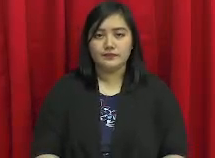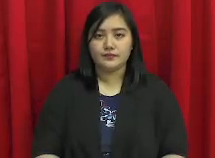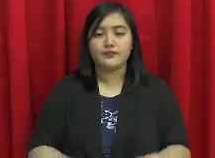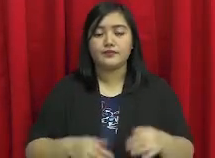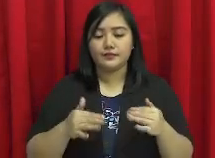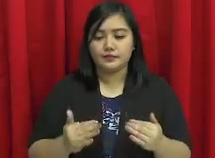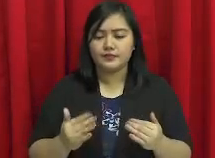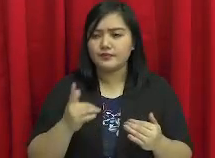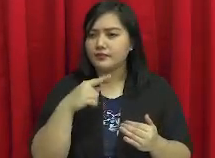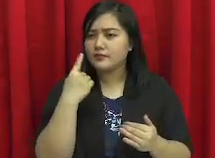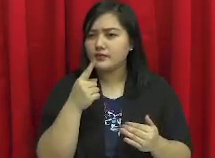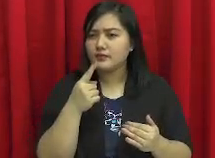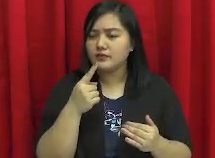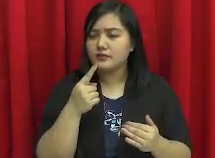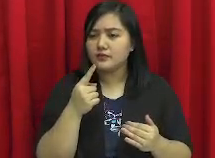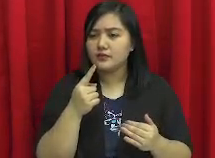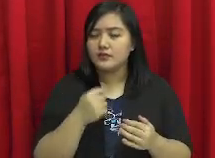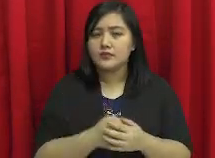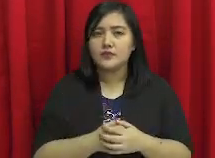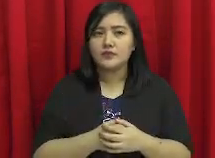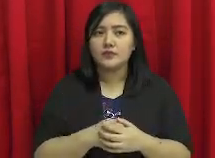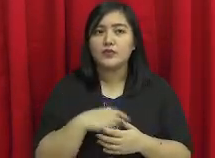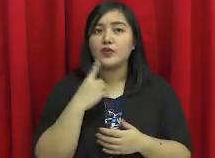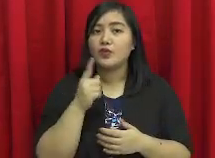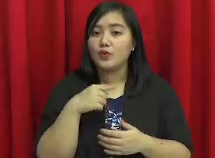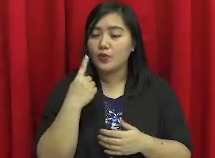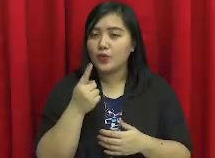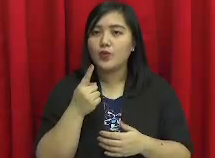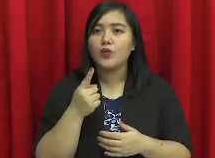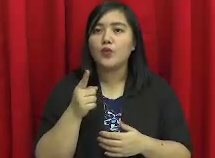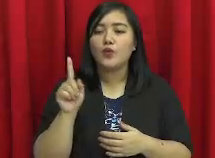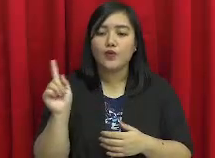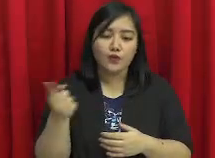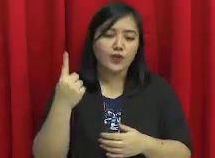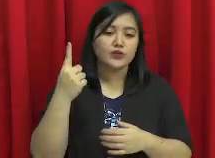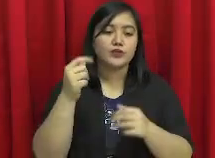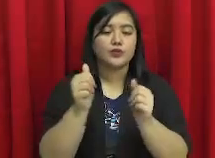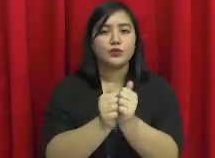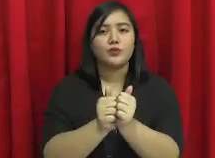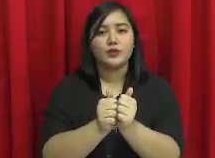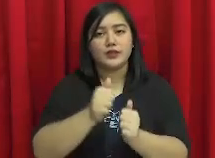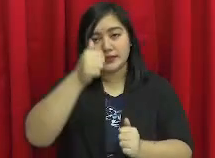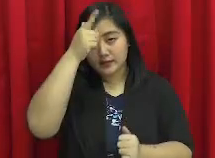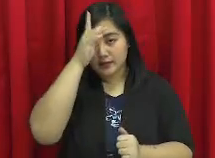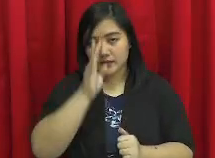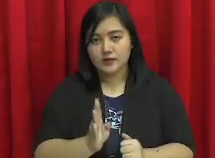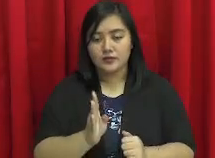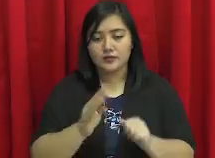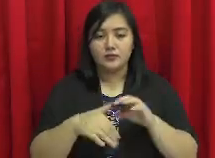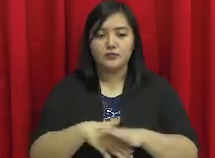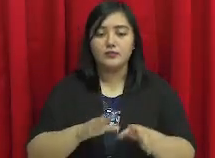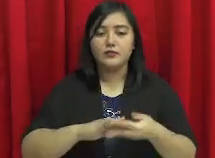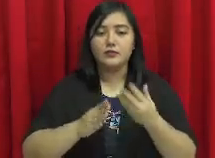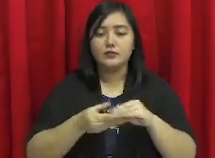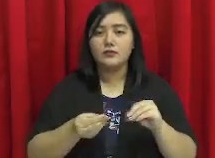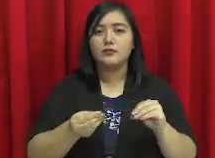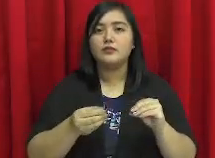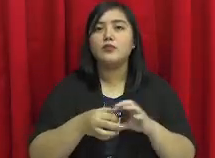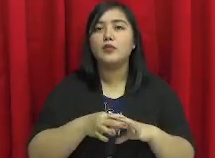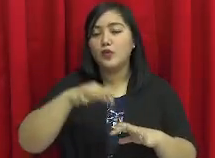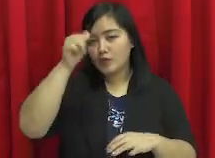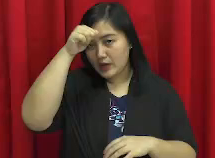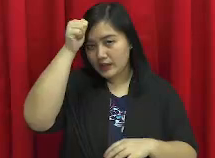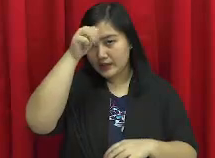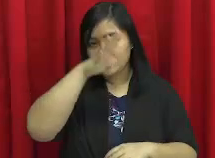Sino ang mas naunang nakasama ng Diyos dito? Yun. Sa storya ni Adan at saka ni Eva, sino ang